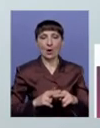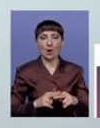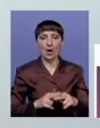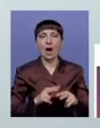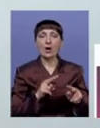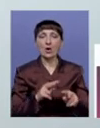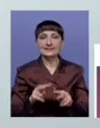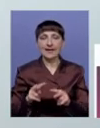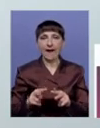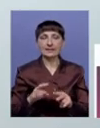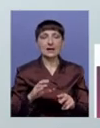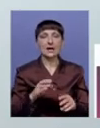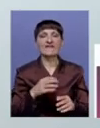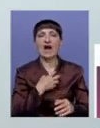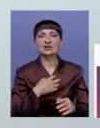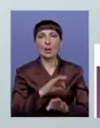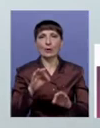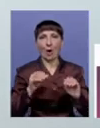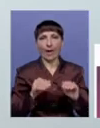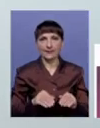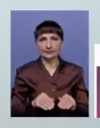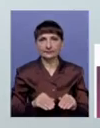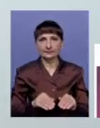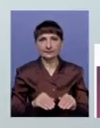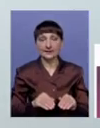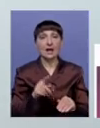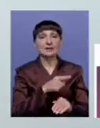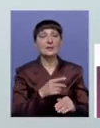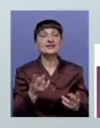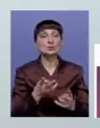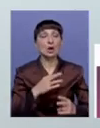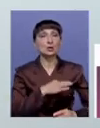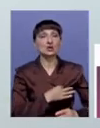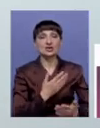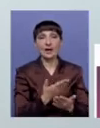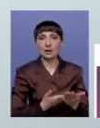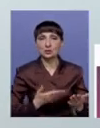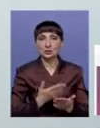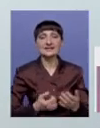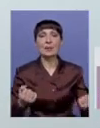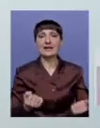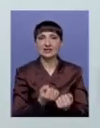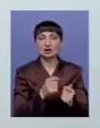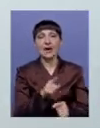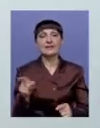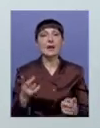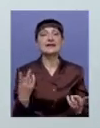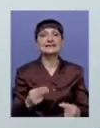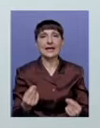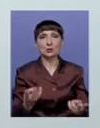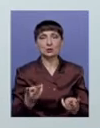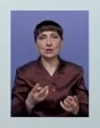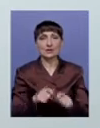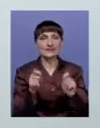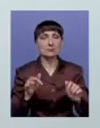координаторы социально значимых проектов, да? Там, где нужна юридическая консультация, поддержка, там, где нужно сорганизовать